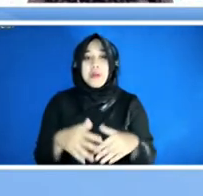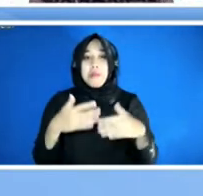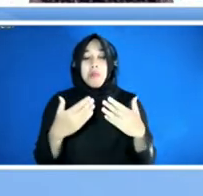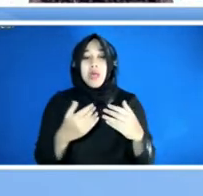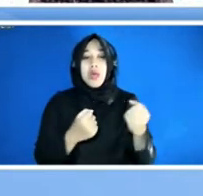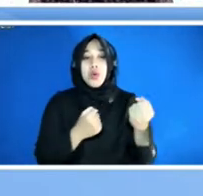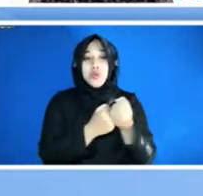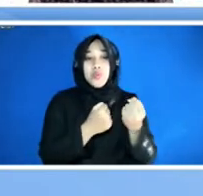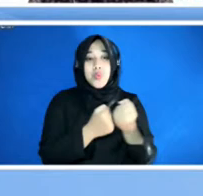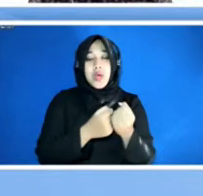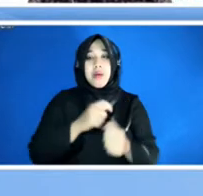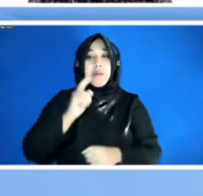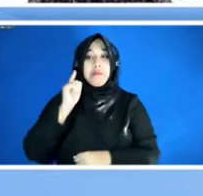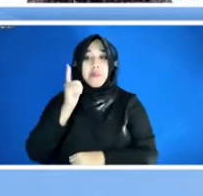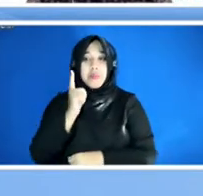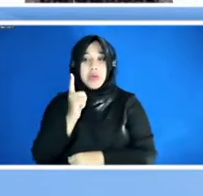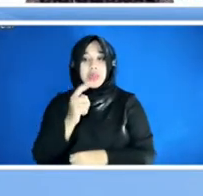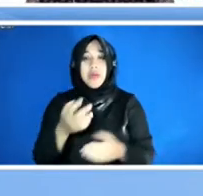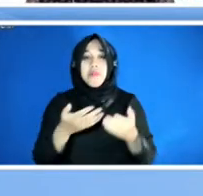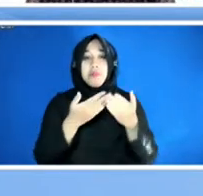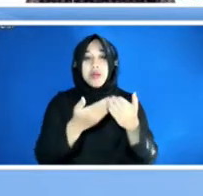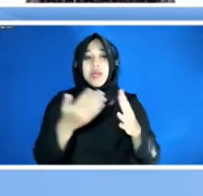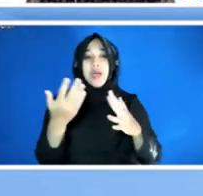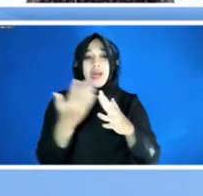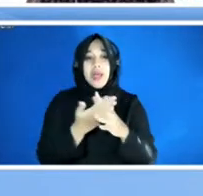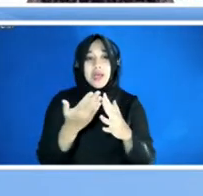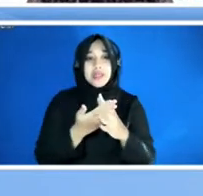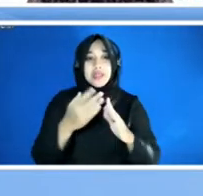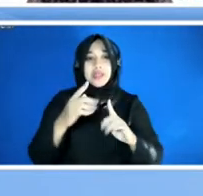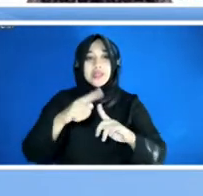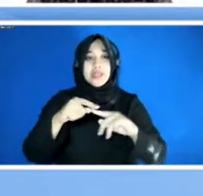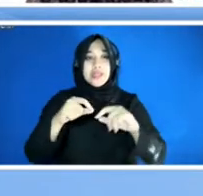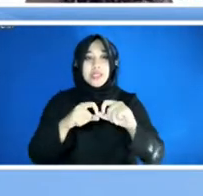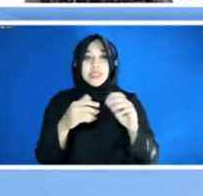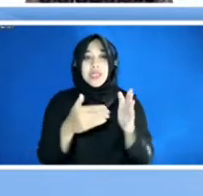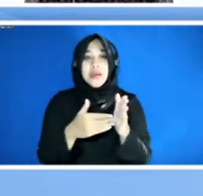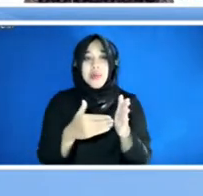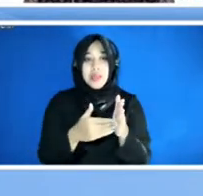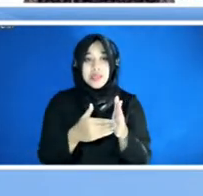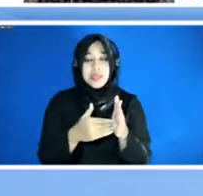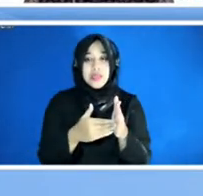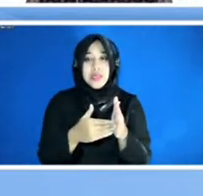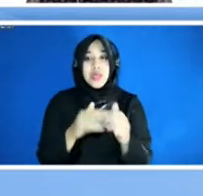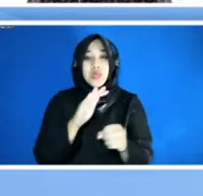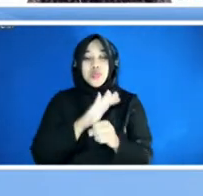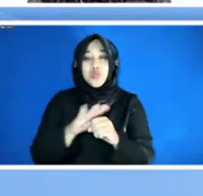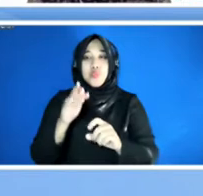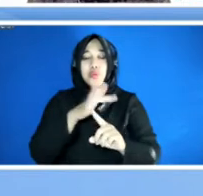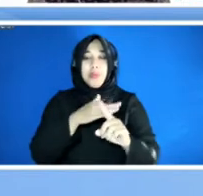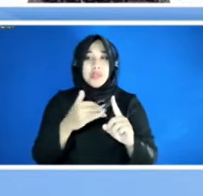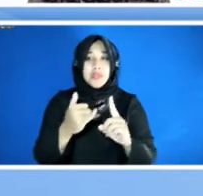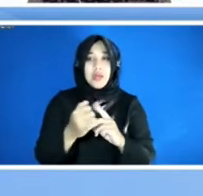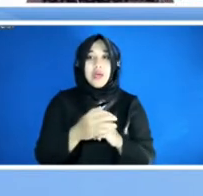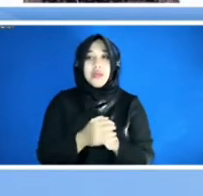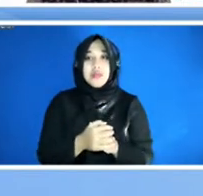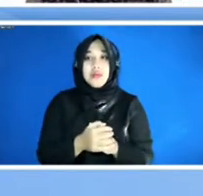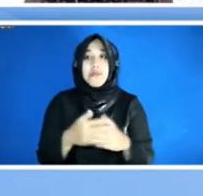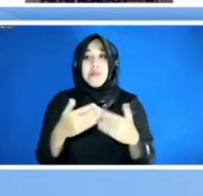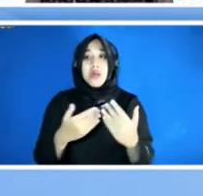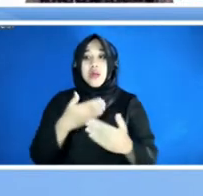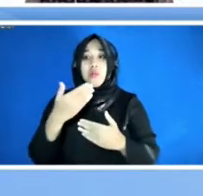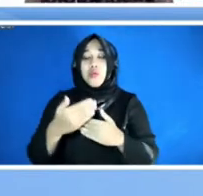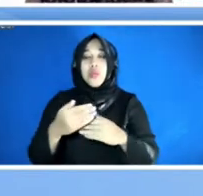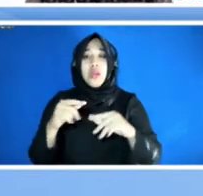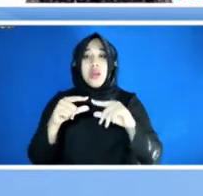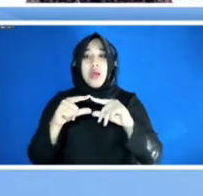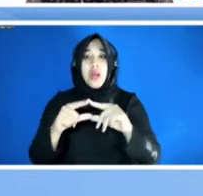keberpihakan pemerintah untuk menyediakan akses tes yang terbatas, yang cukup untuk masyarakatnya. Jadi bagaimana kemudian alat tes